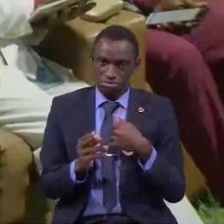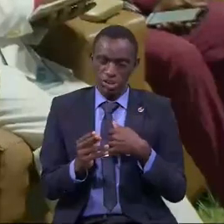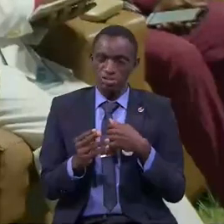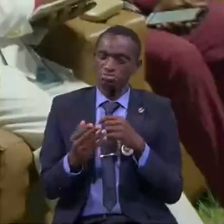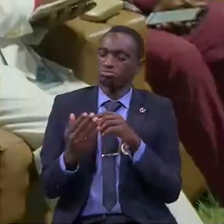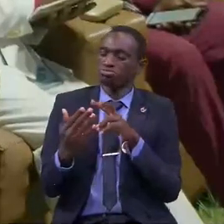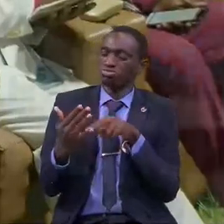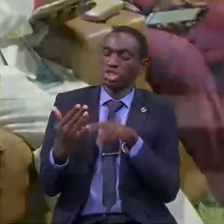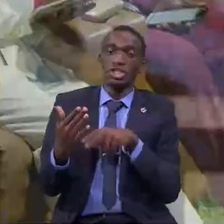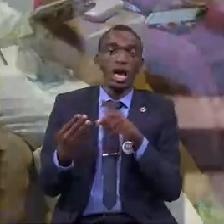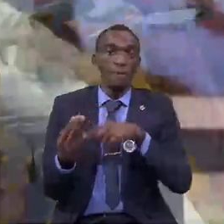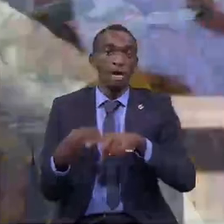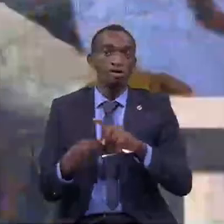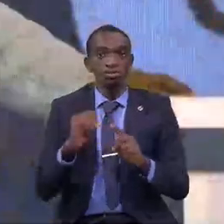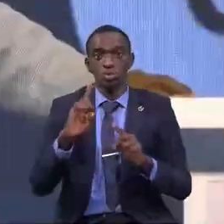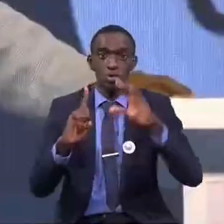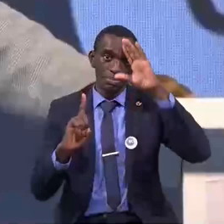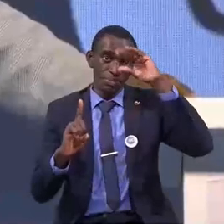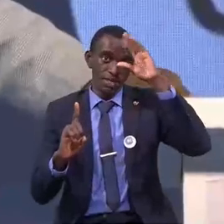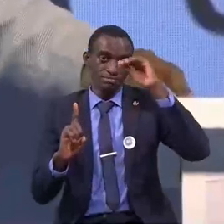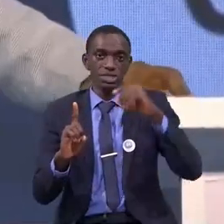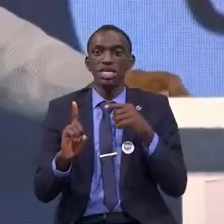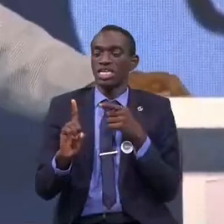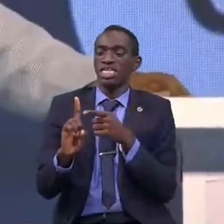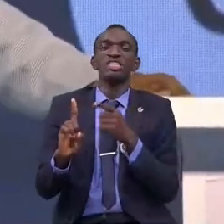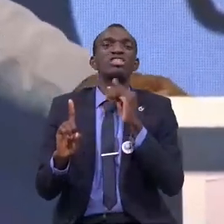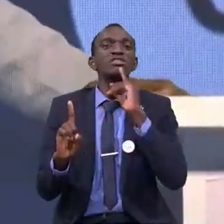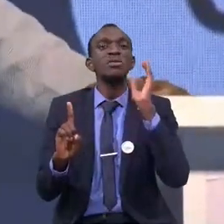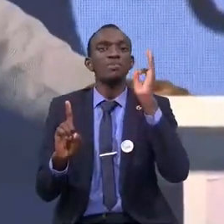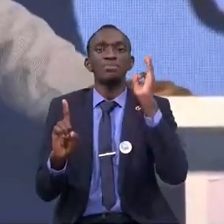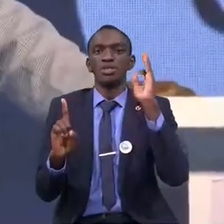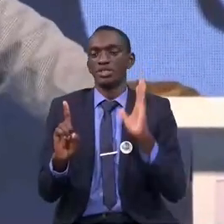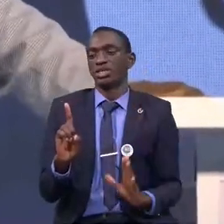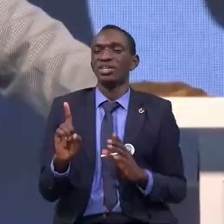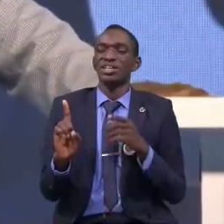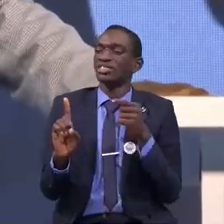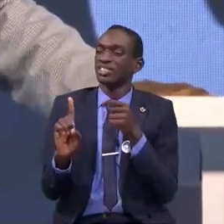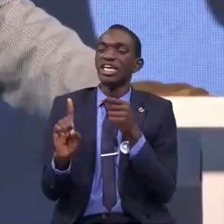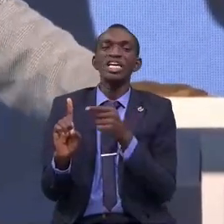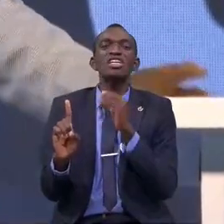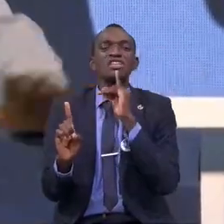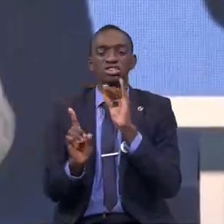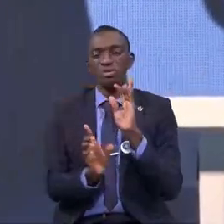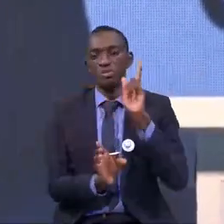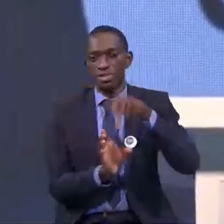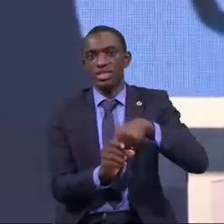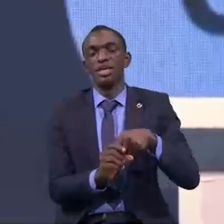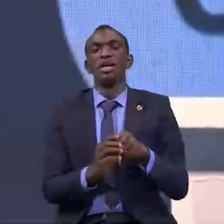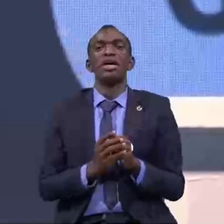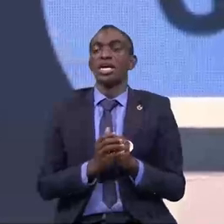Je vais vous lire l'histoire d'une personne. Sur un prédicateur, sur un